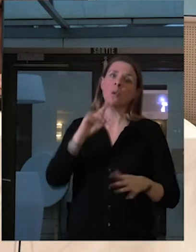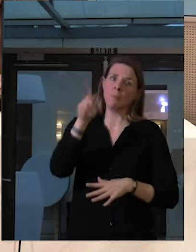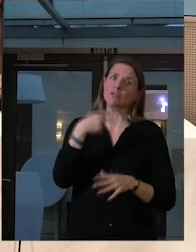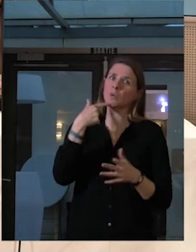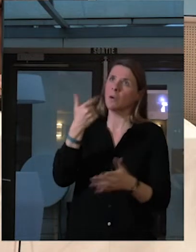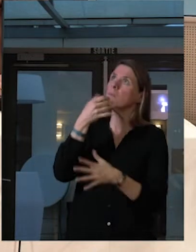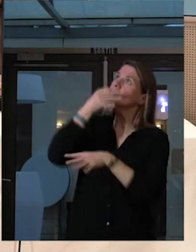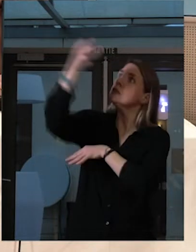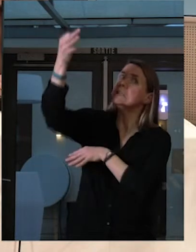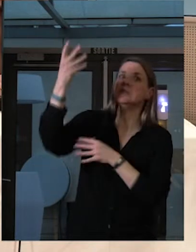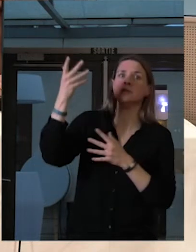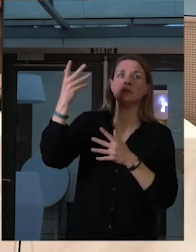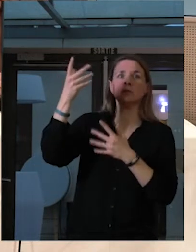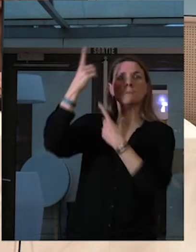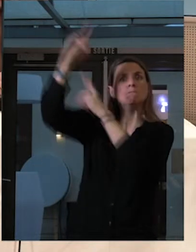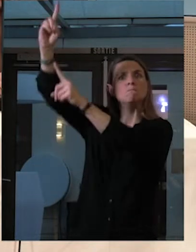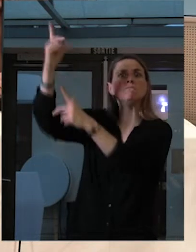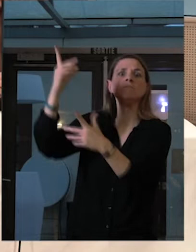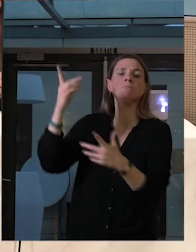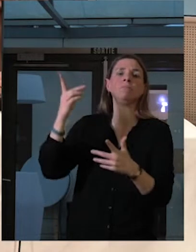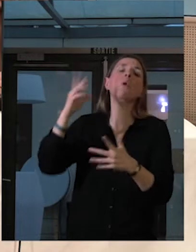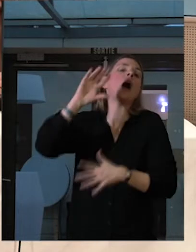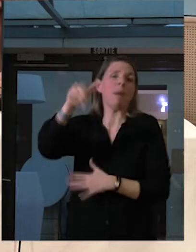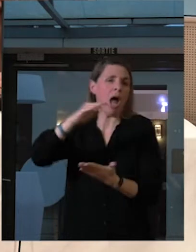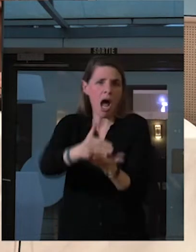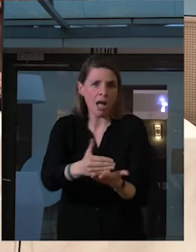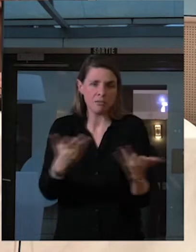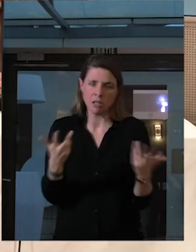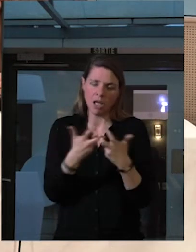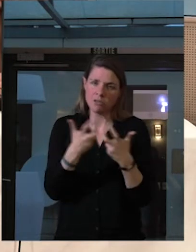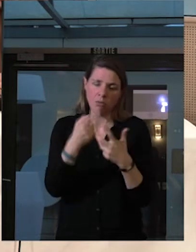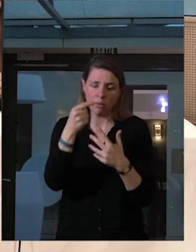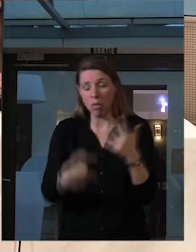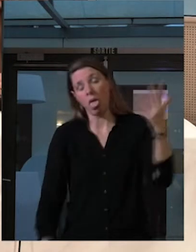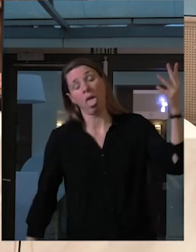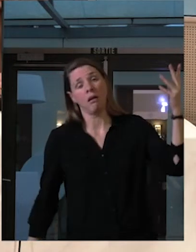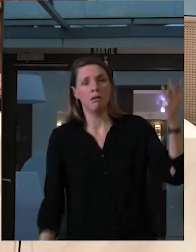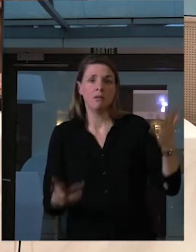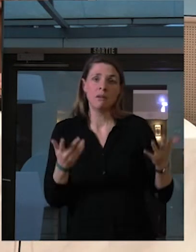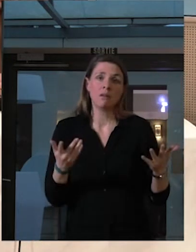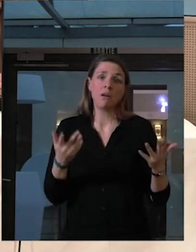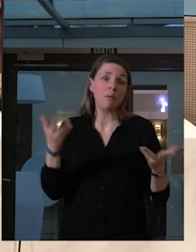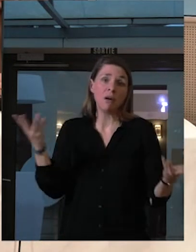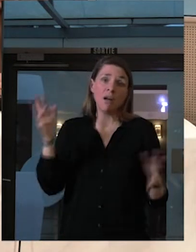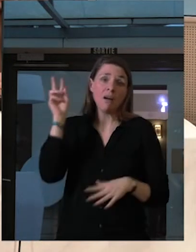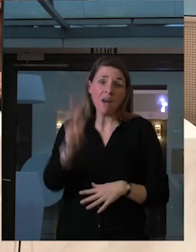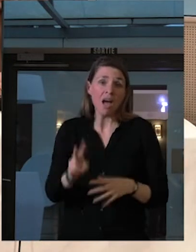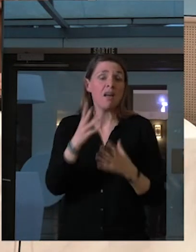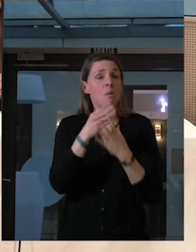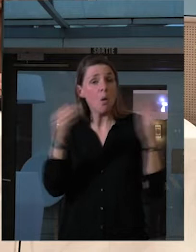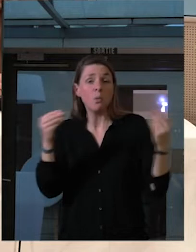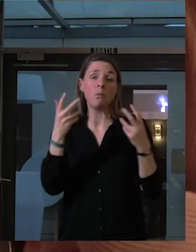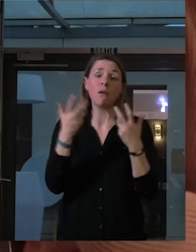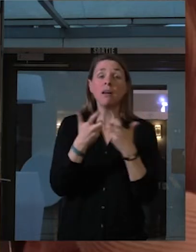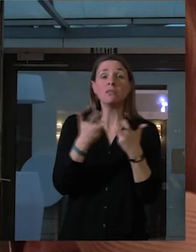ça s'est assez vite stoppé. Mais c'est un des exemples parmi tant d'autres. Il n'y a pas qu'aux Girondins, enfin, on a beaucoup d'exemples comme